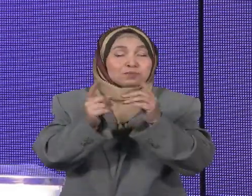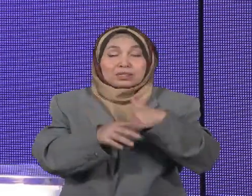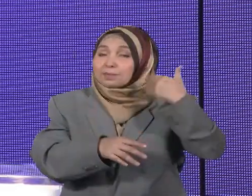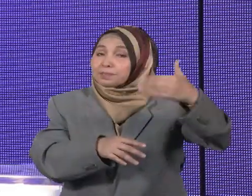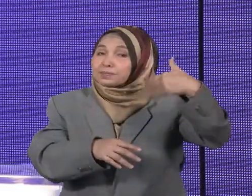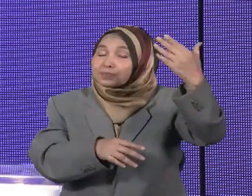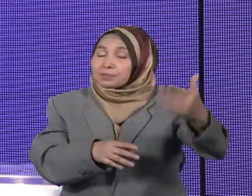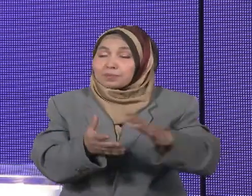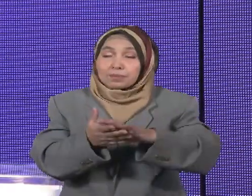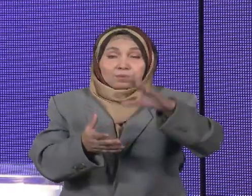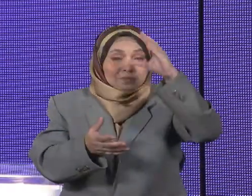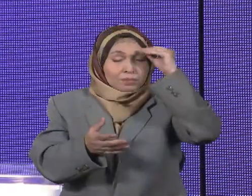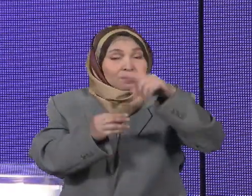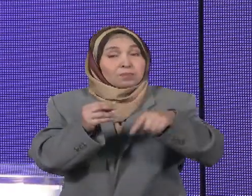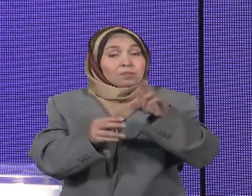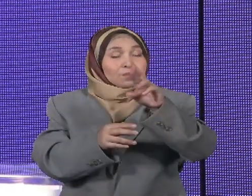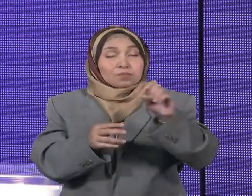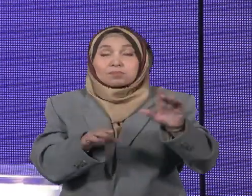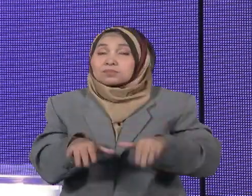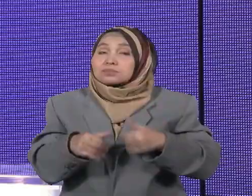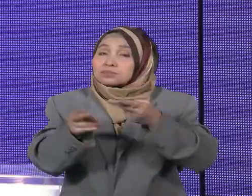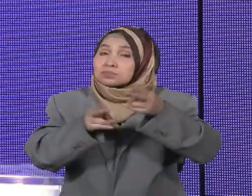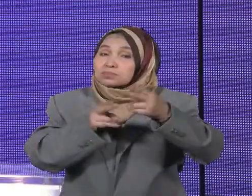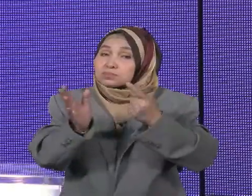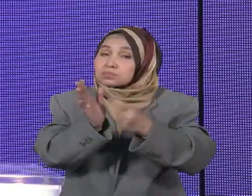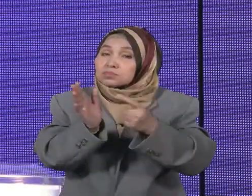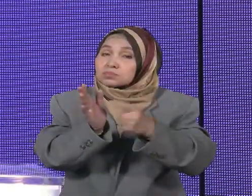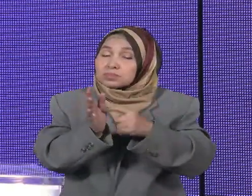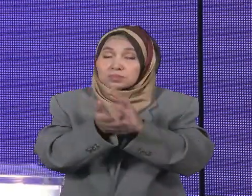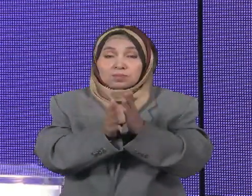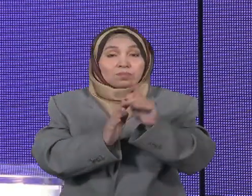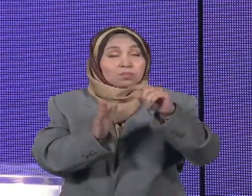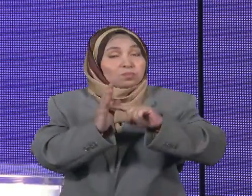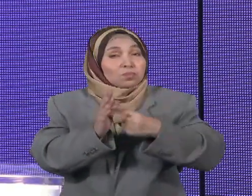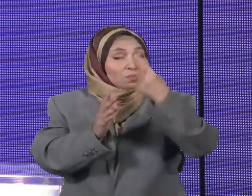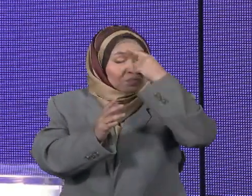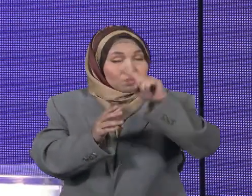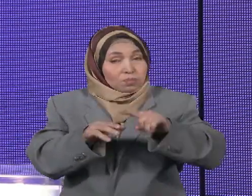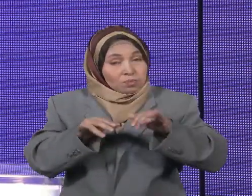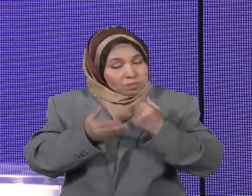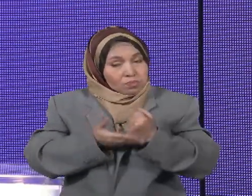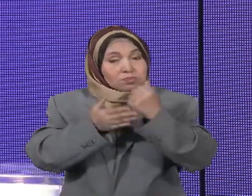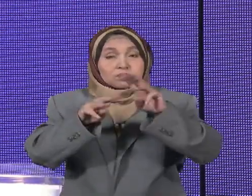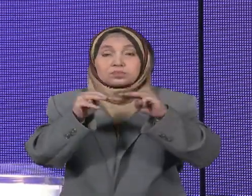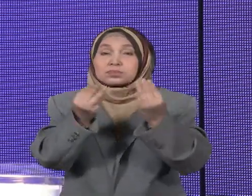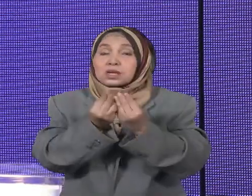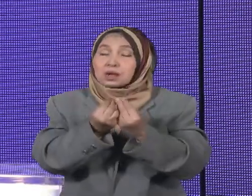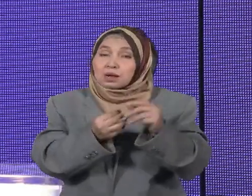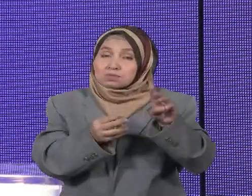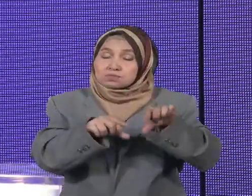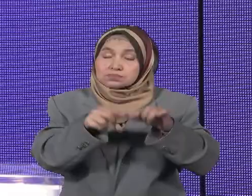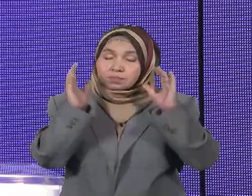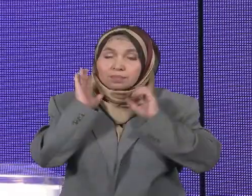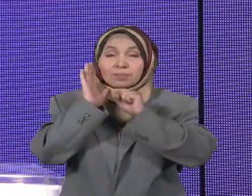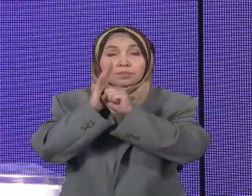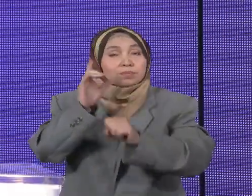datang, belajar tentang riba, bagaimana menguruskan hutang sebagai satu sumber untuk menolong masyarakat kita dalam My Quran Time, Quran Salat.